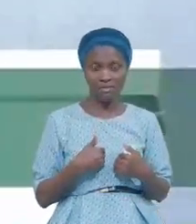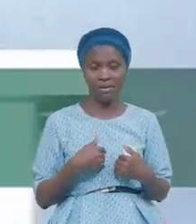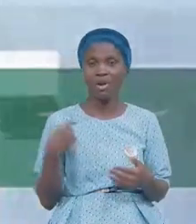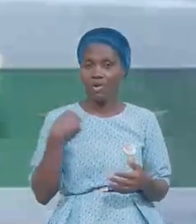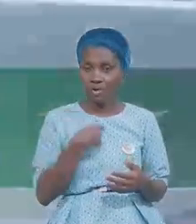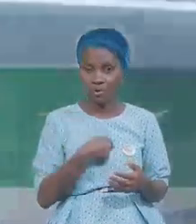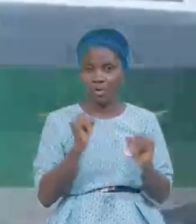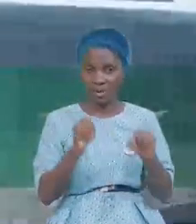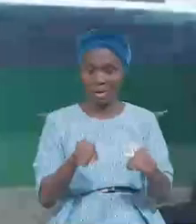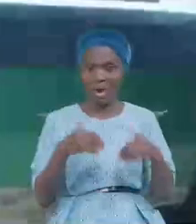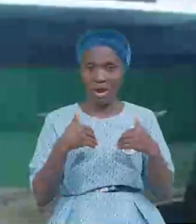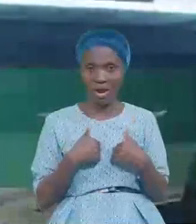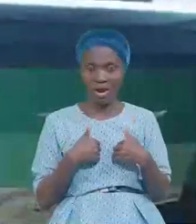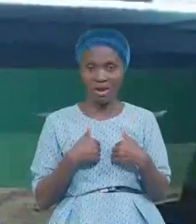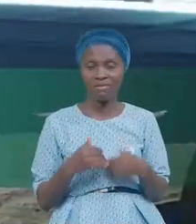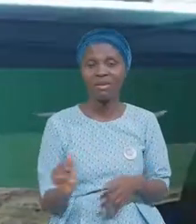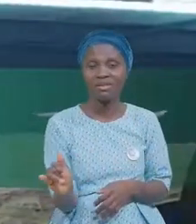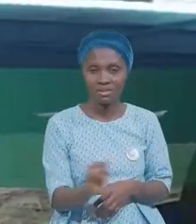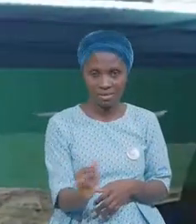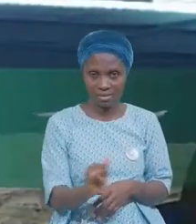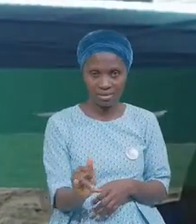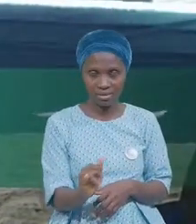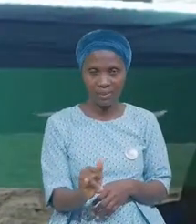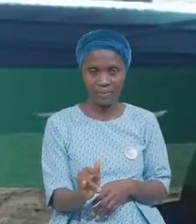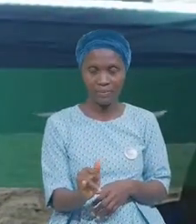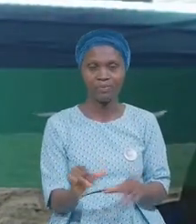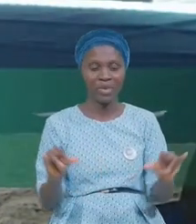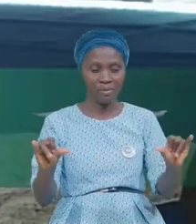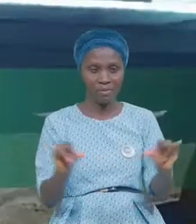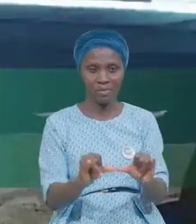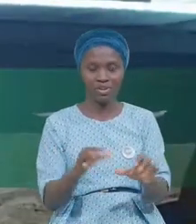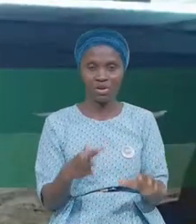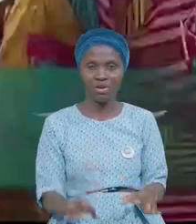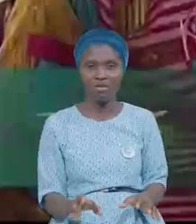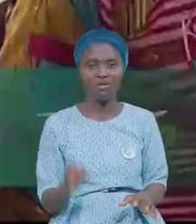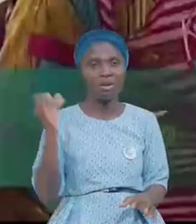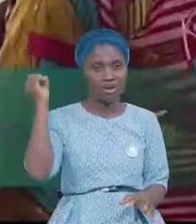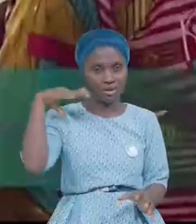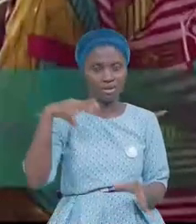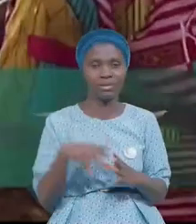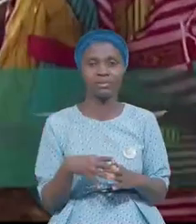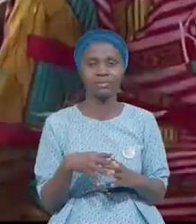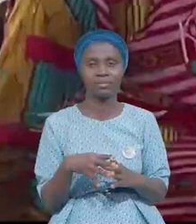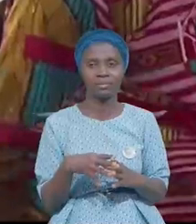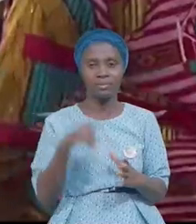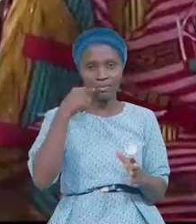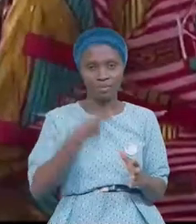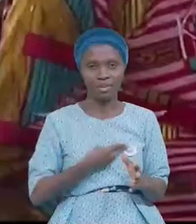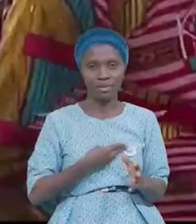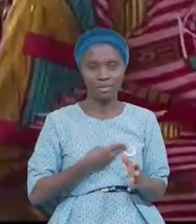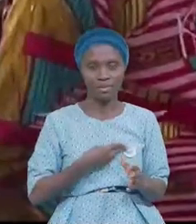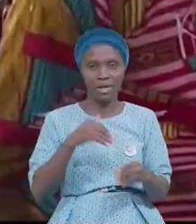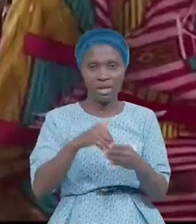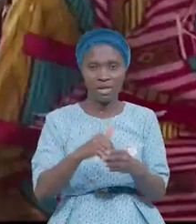pouvons avoir la même mesure de foi, de grâce. En